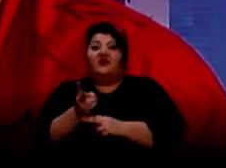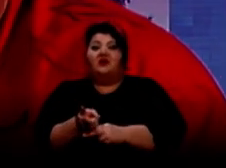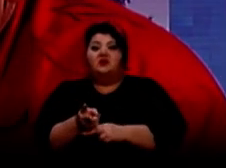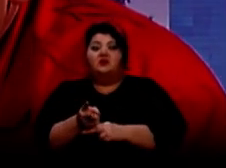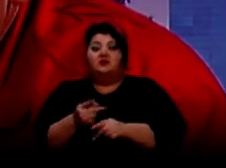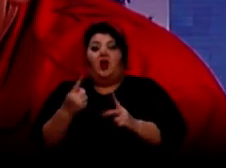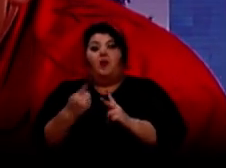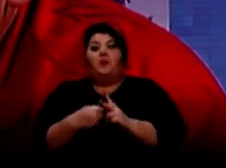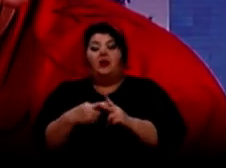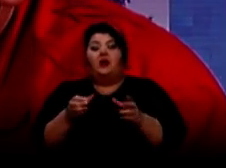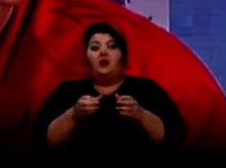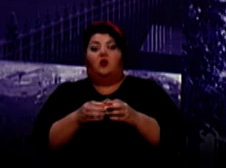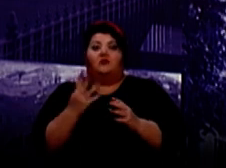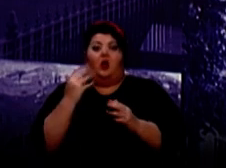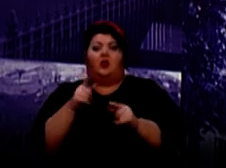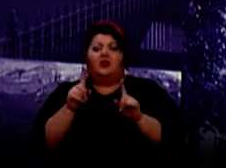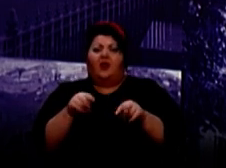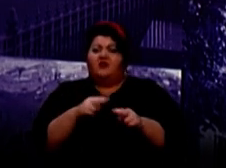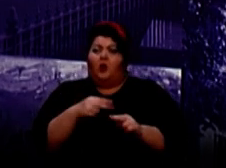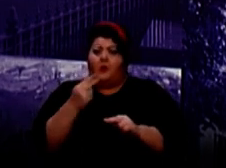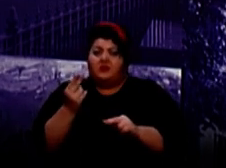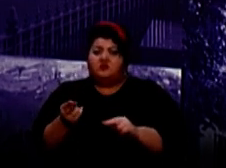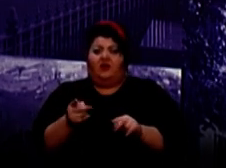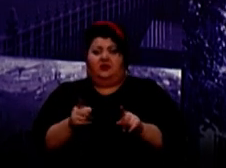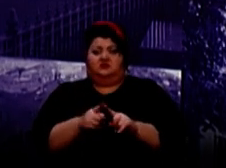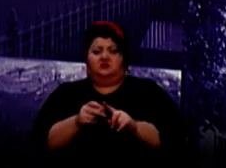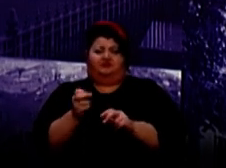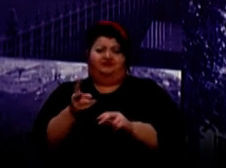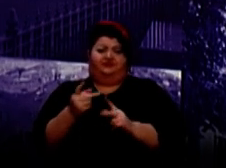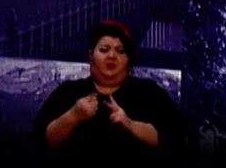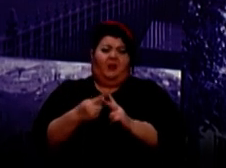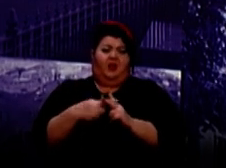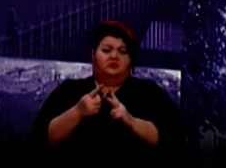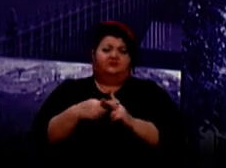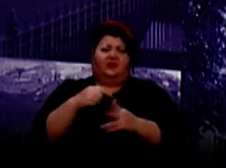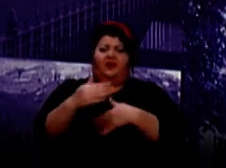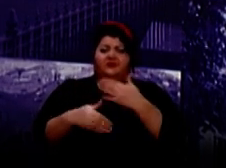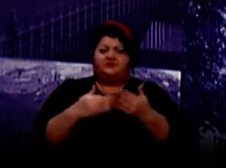приватними перевізниками, коли навіть їм компенсували перевезення пільгових категорій.